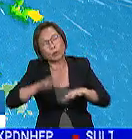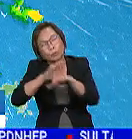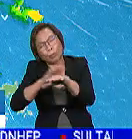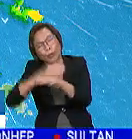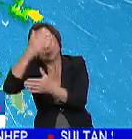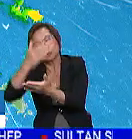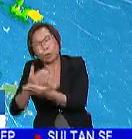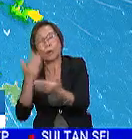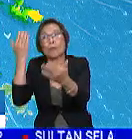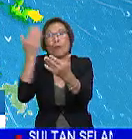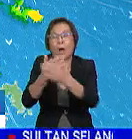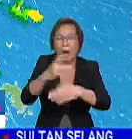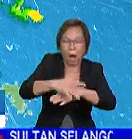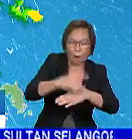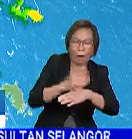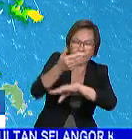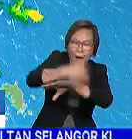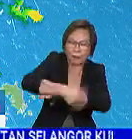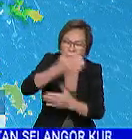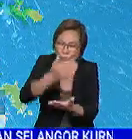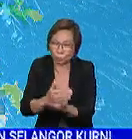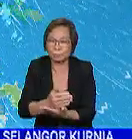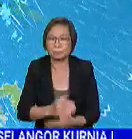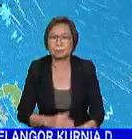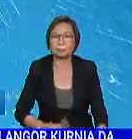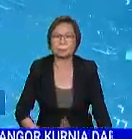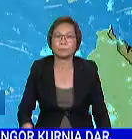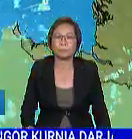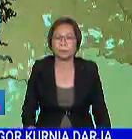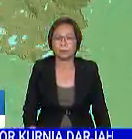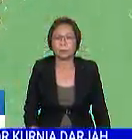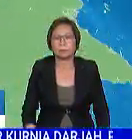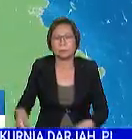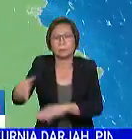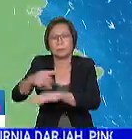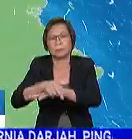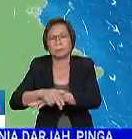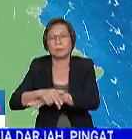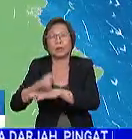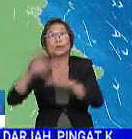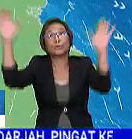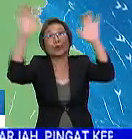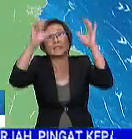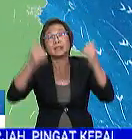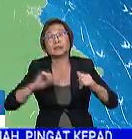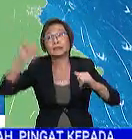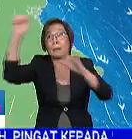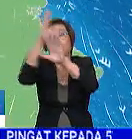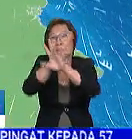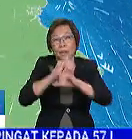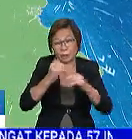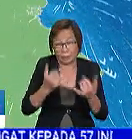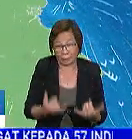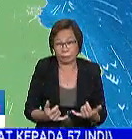beransur pulih menjelang awal malam nanti. Bagi tinjauan cuaca semasa di Sabah dan Sarawak